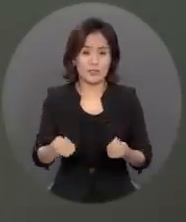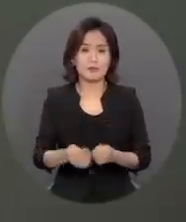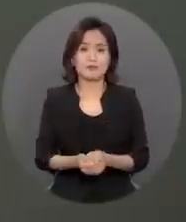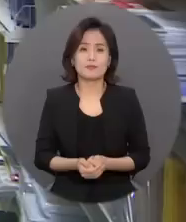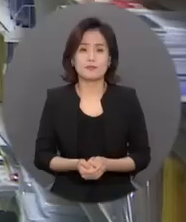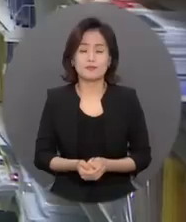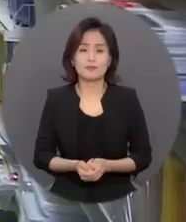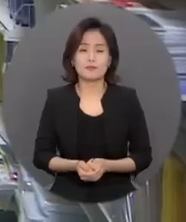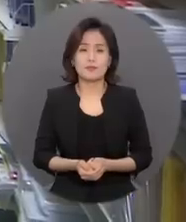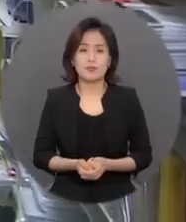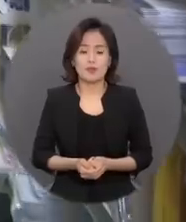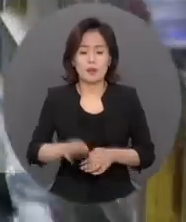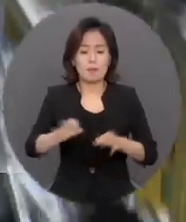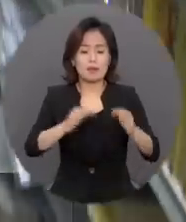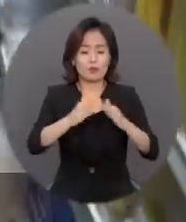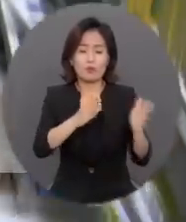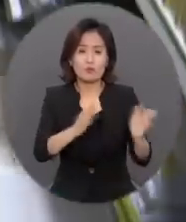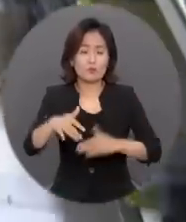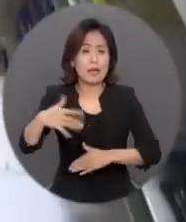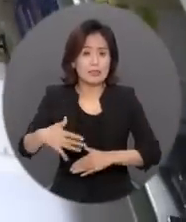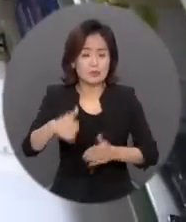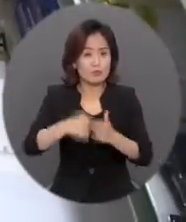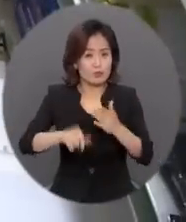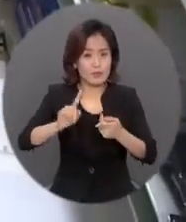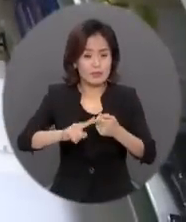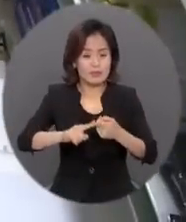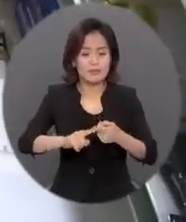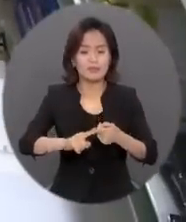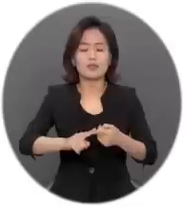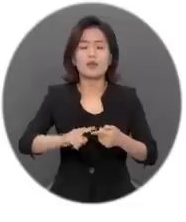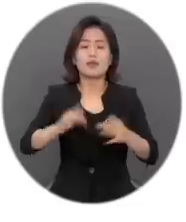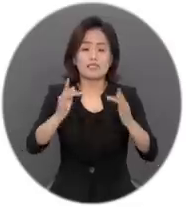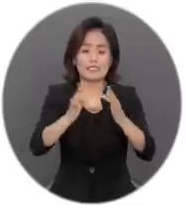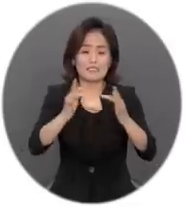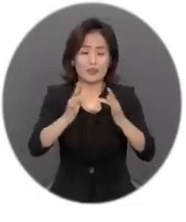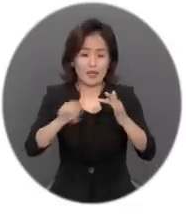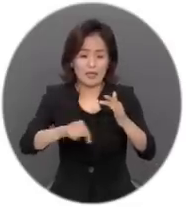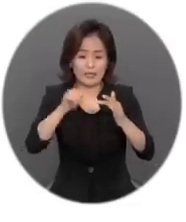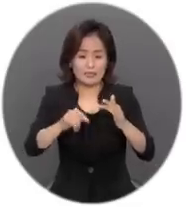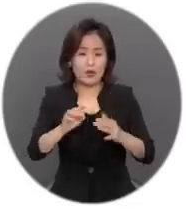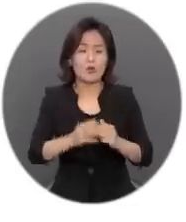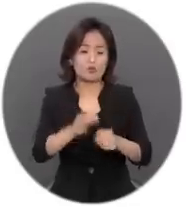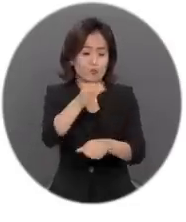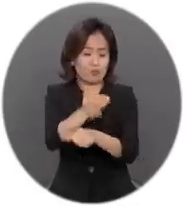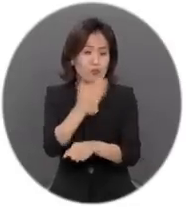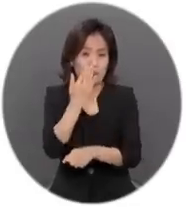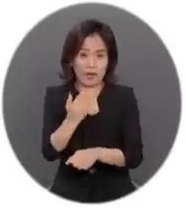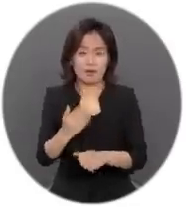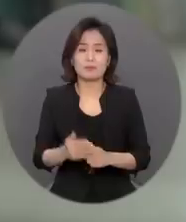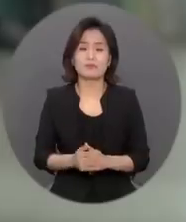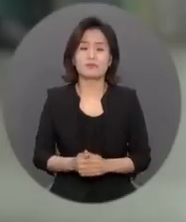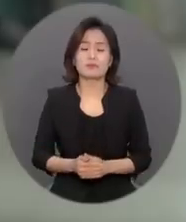하거든요. 매점에 구비되지 않은 물품들은 매점이 개설한 특정 인터넷 쇼핑몰 계정을 이용해 구입이 이루어지기도